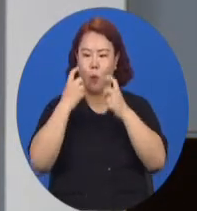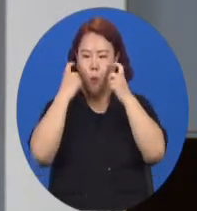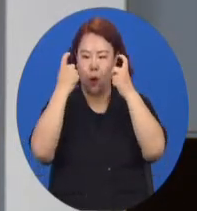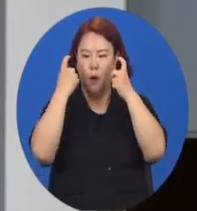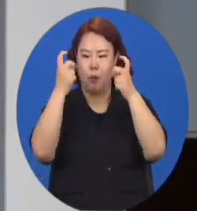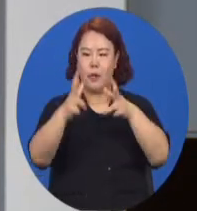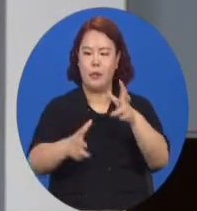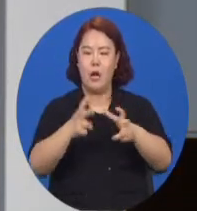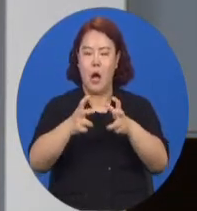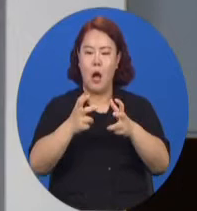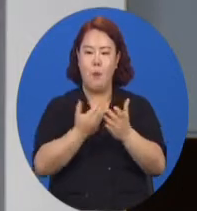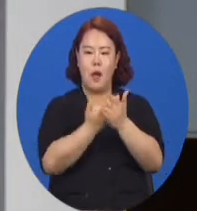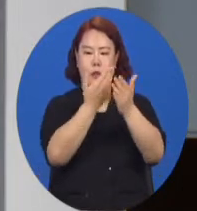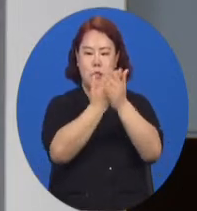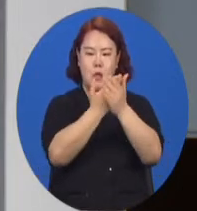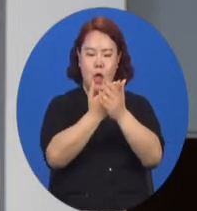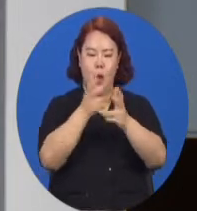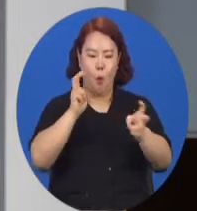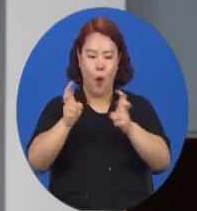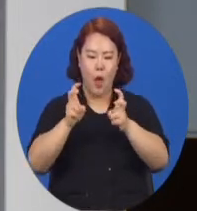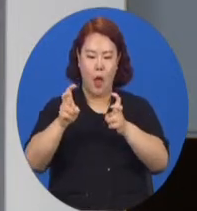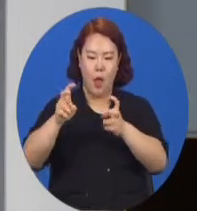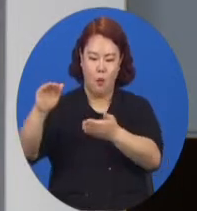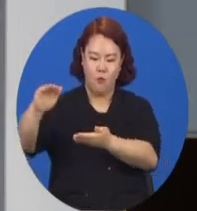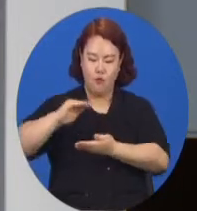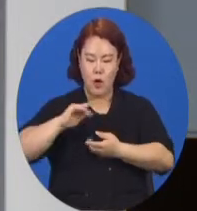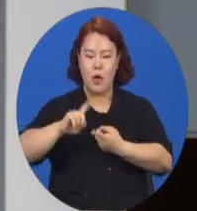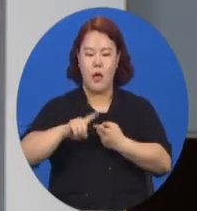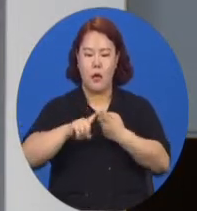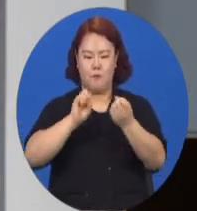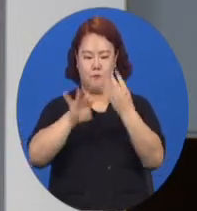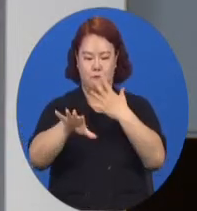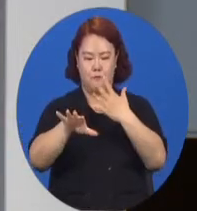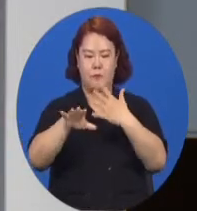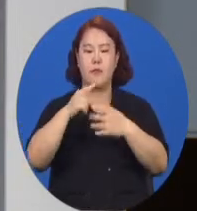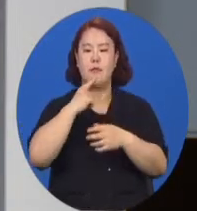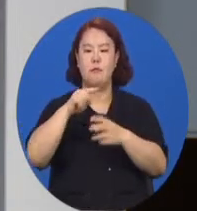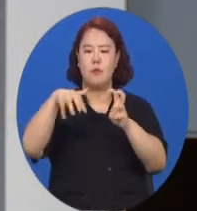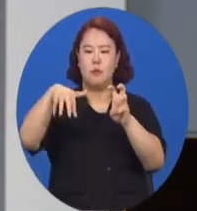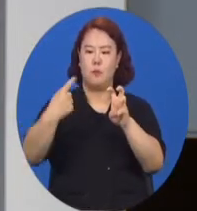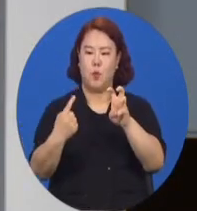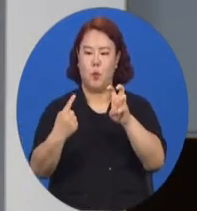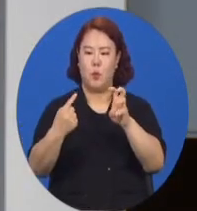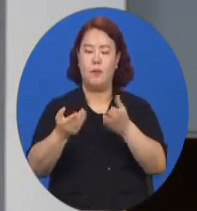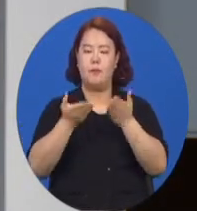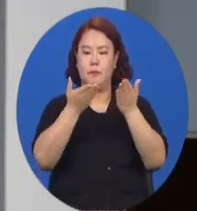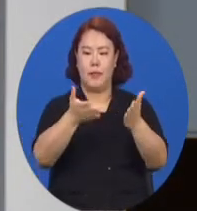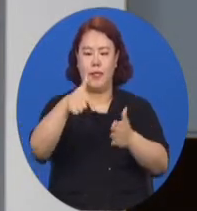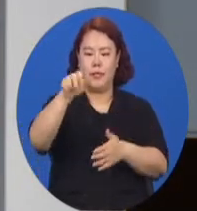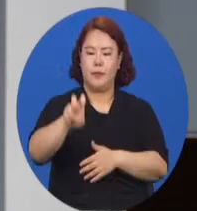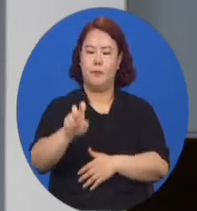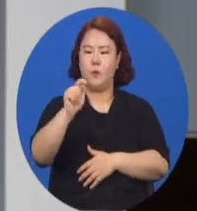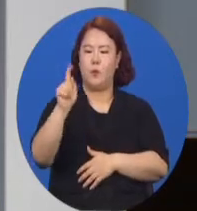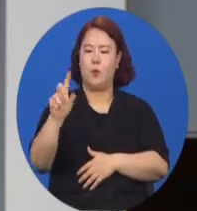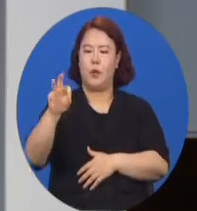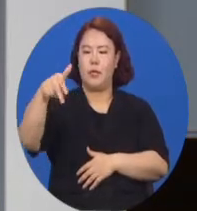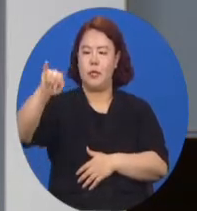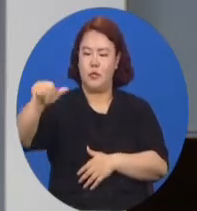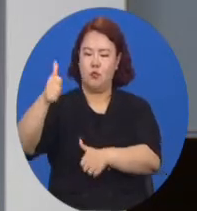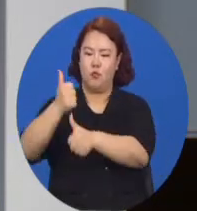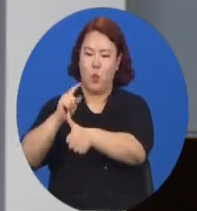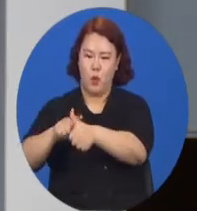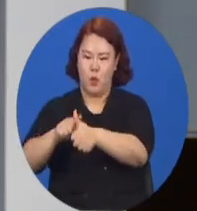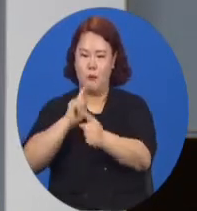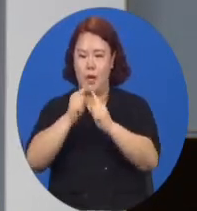할지 그 방안을 밝혀 주시기 바라겠습니다. 답변 역시 1분 30초씩 드리겠고요. 김광직 후보부터 발언 기회